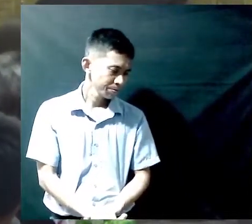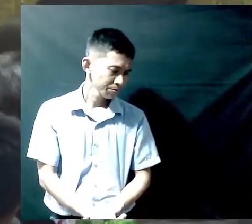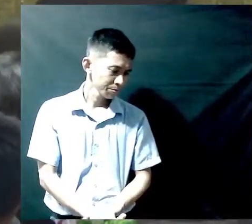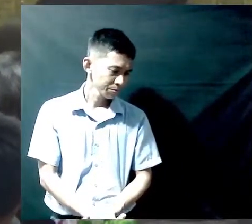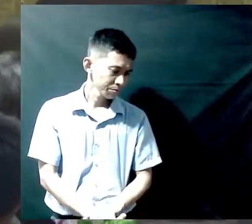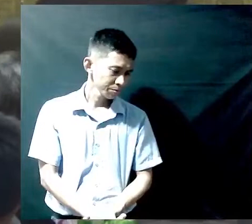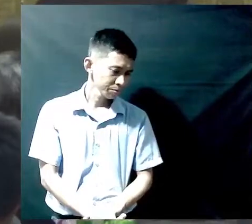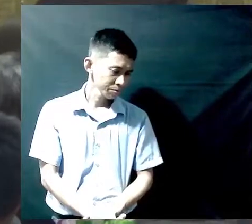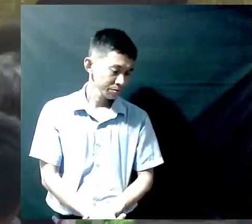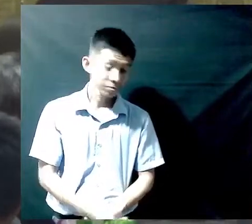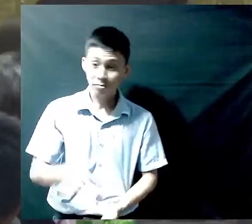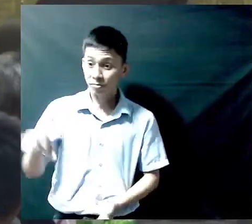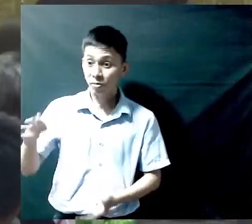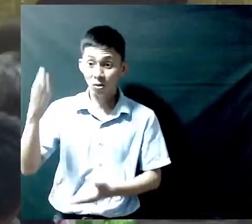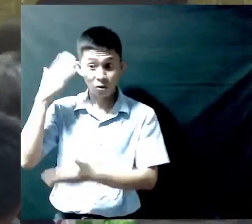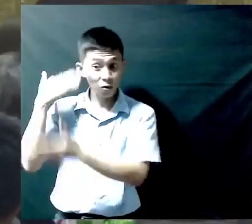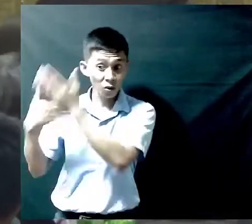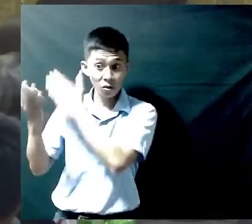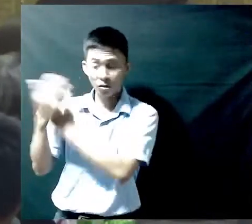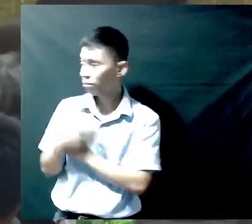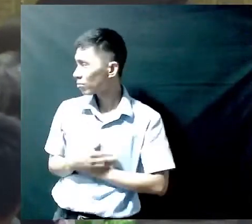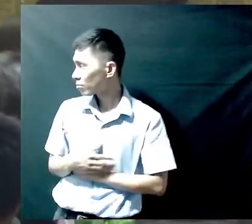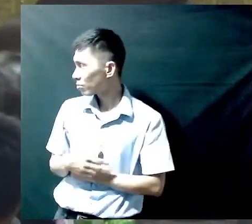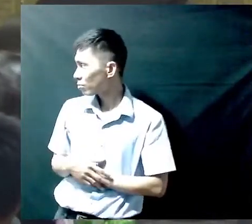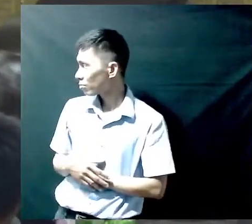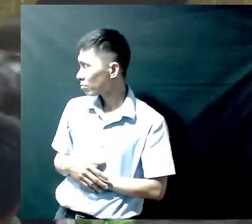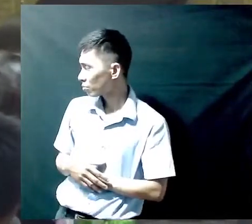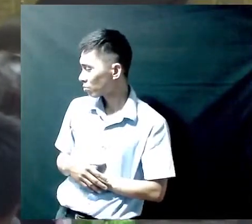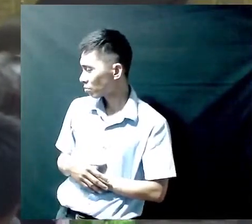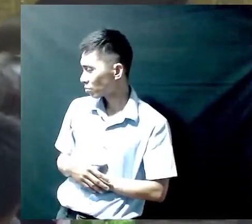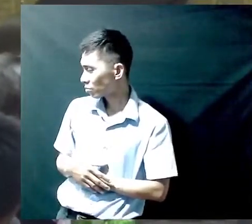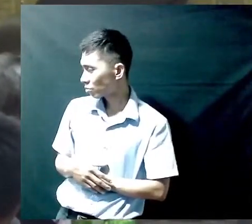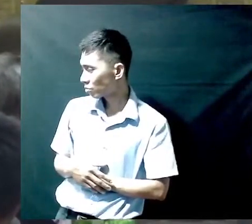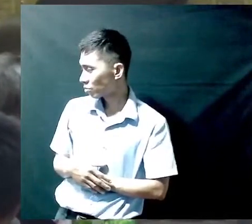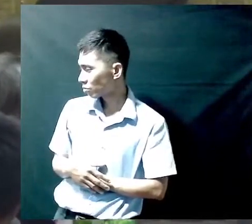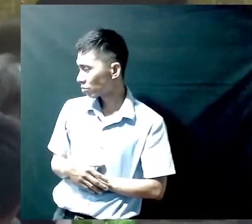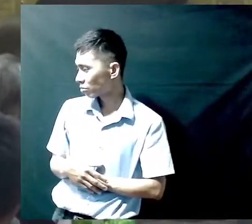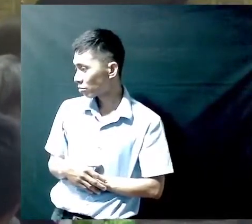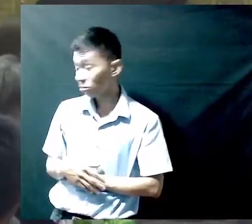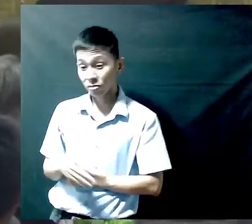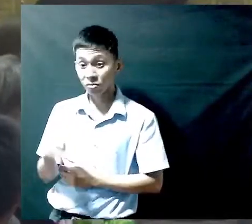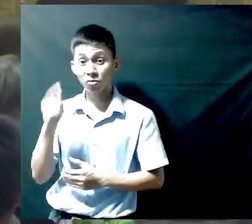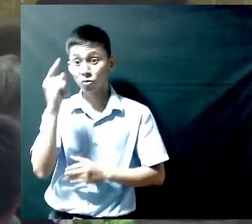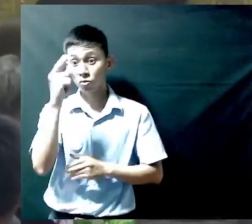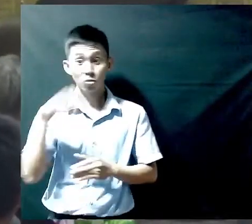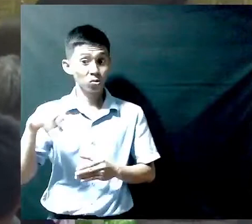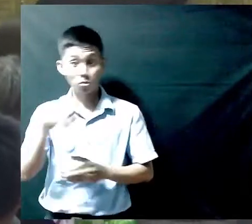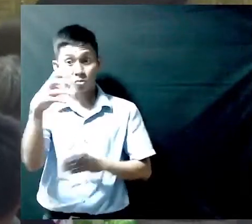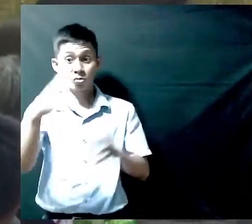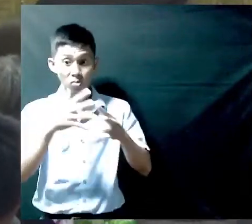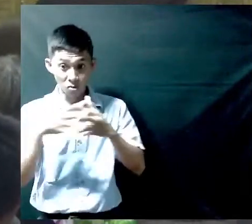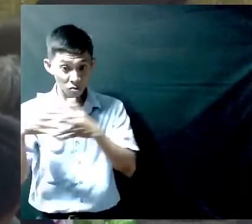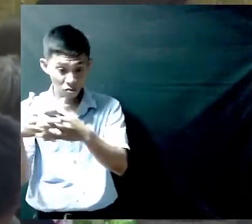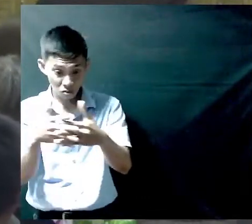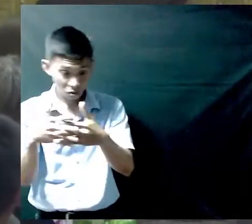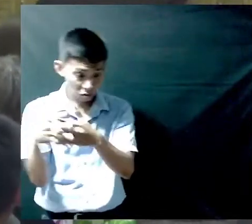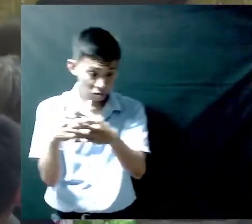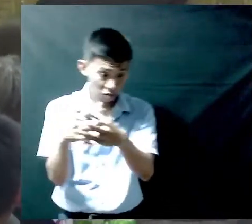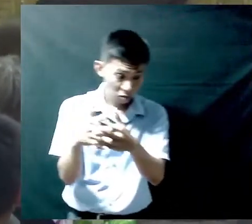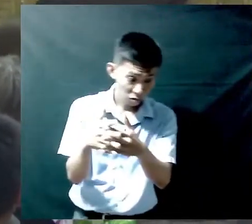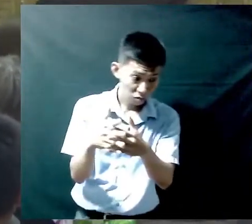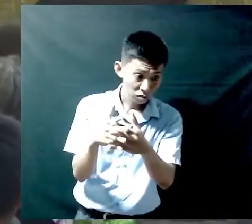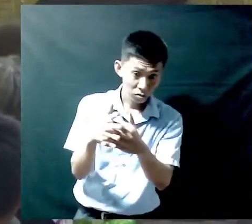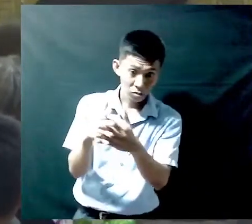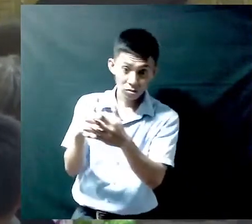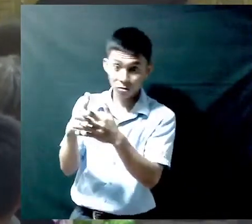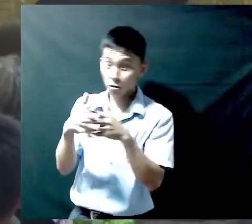Alam nyo, nasa LA ako, Pastor. I was shocked. Nagpunta ako ng LA, and then we went dito sa stadium ng